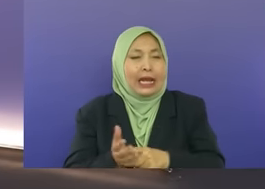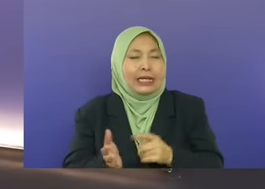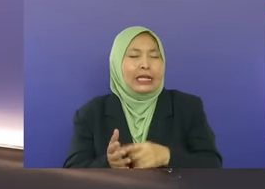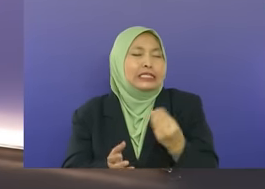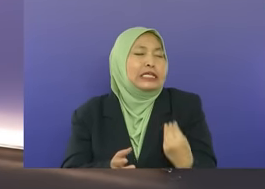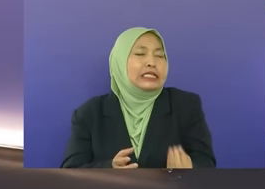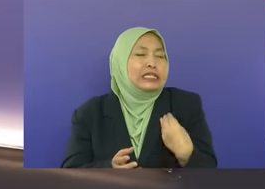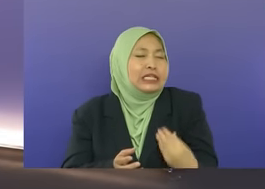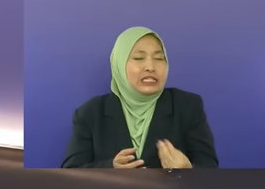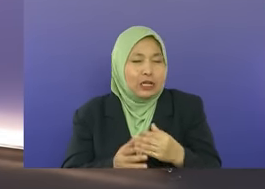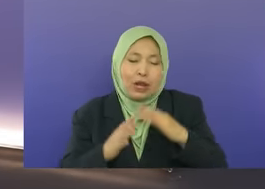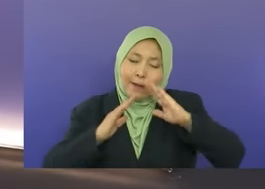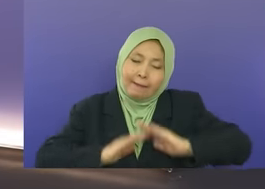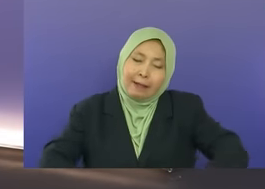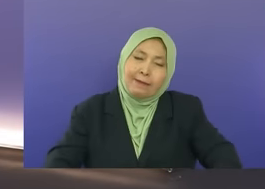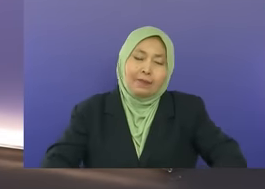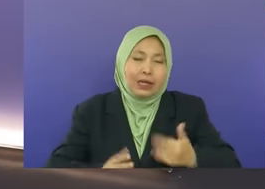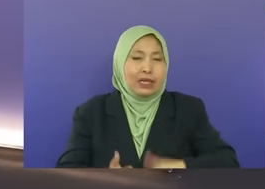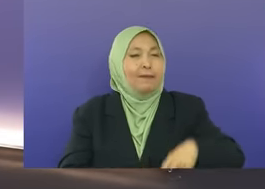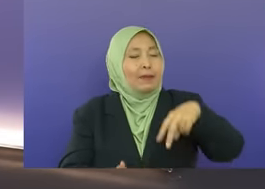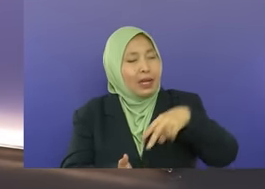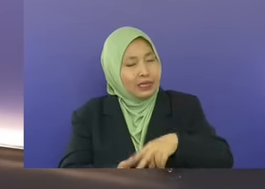dan daun